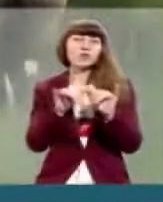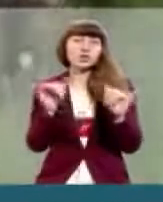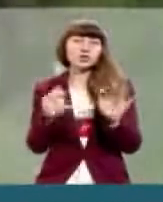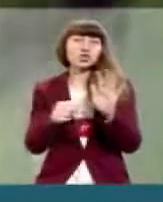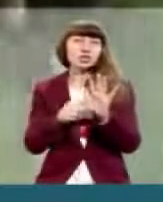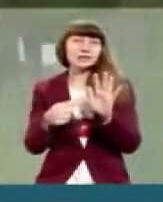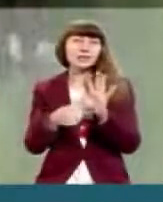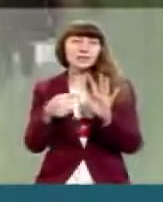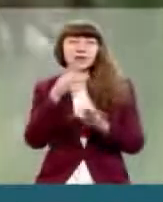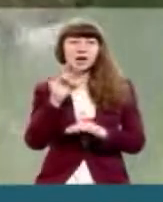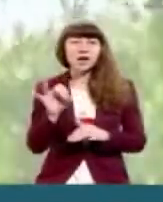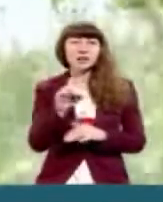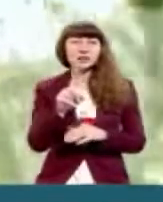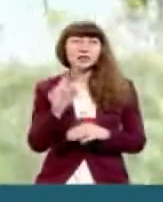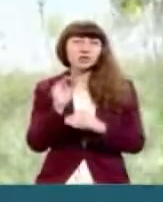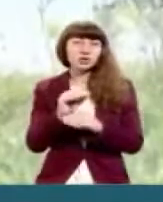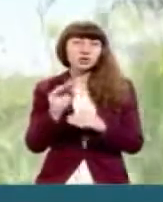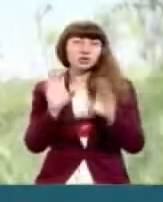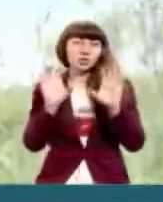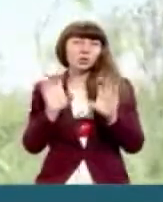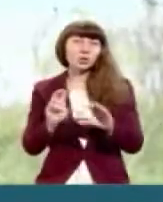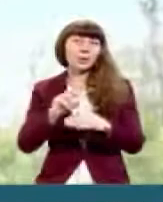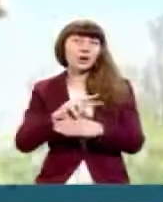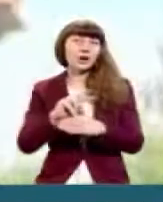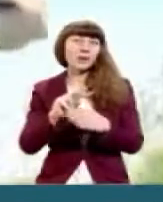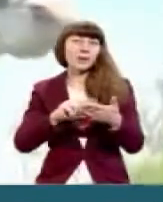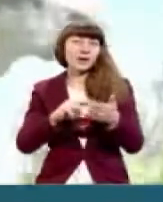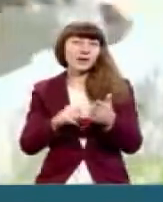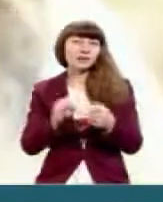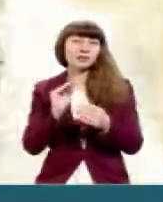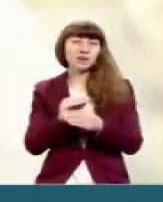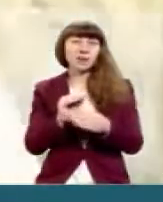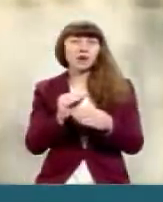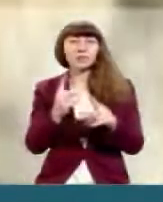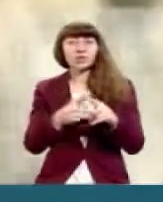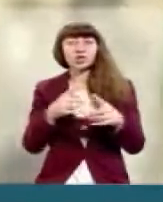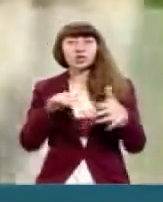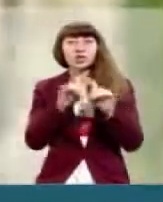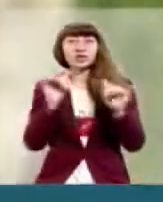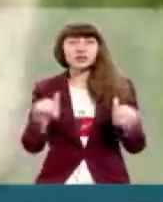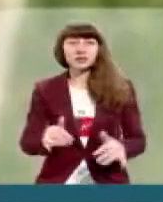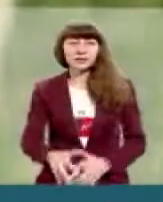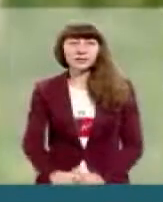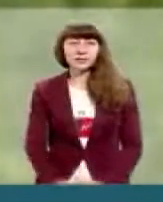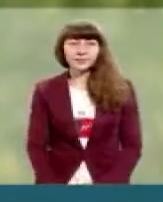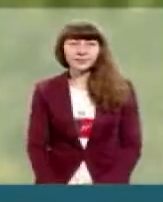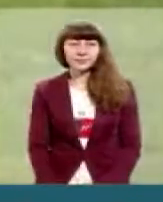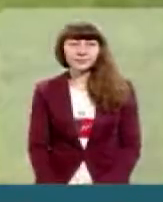словам Карашокеева, внесенные в законопроект изменения и дополнения придадут положительный импульс развитию отрасли.